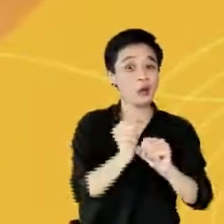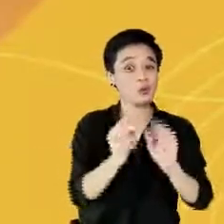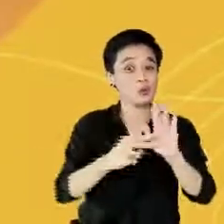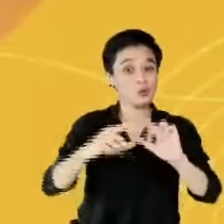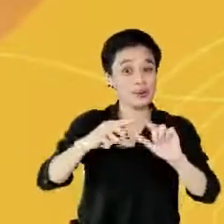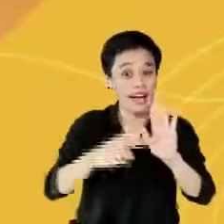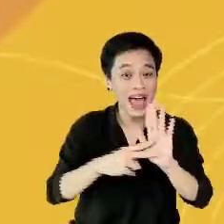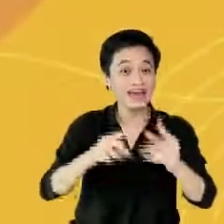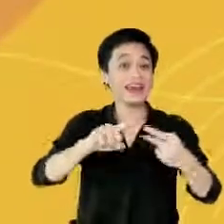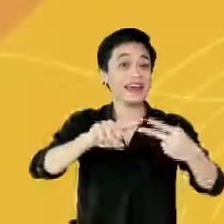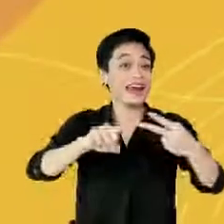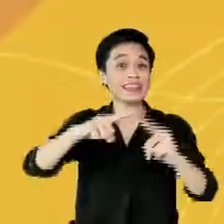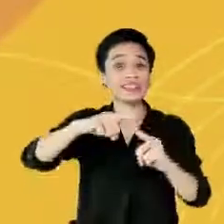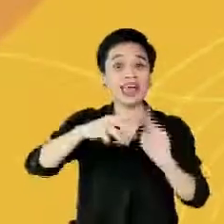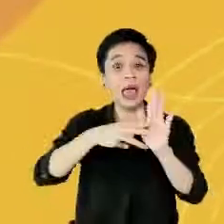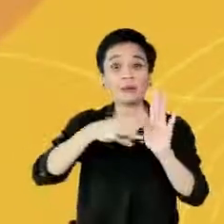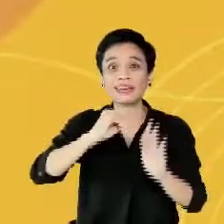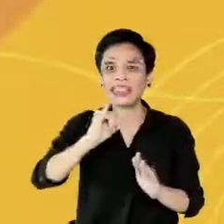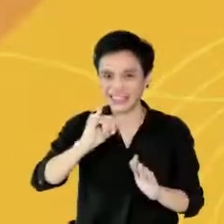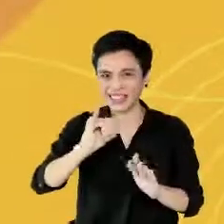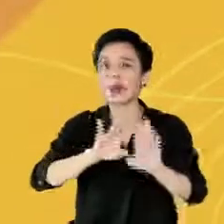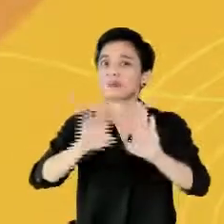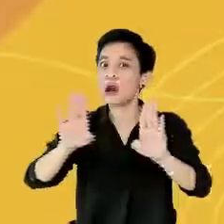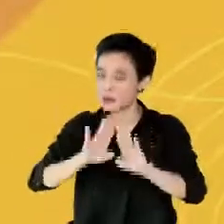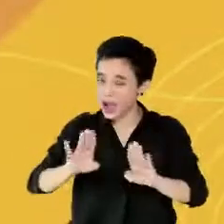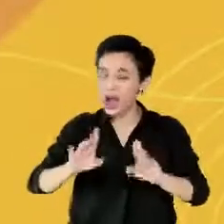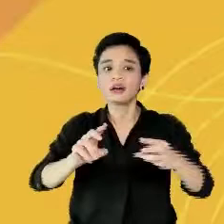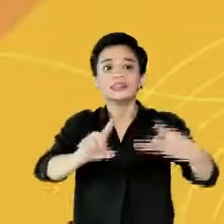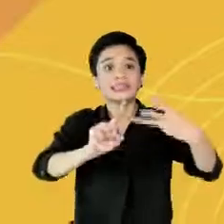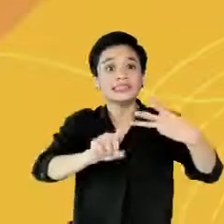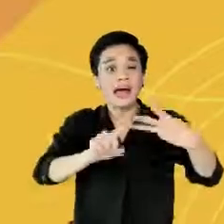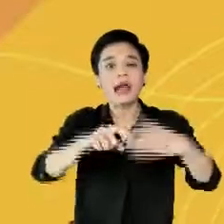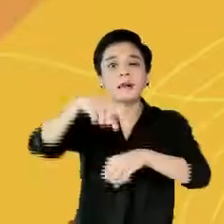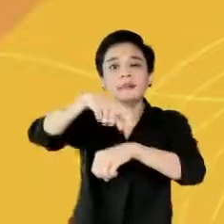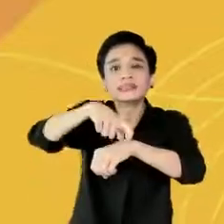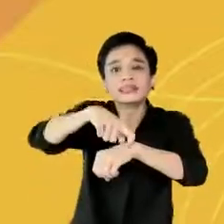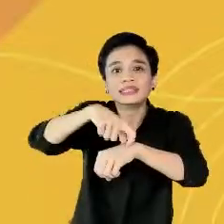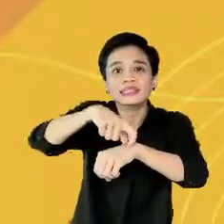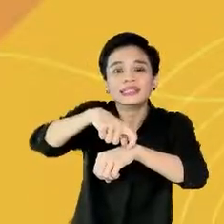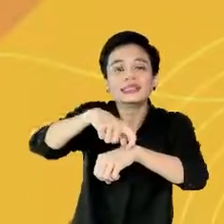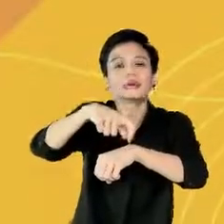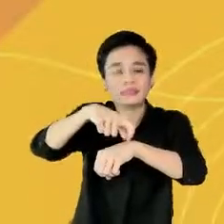atau mesjid yang kita rubah menjadi Zoom